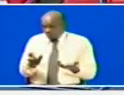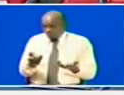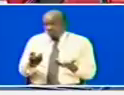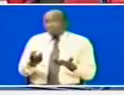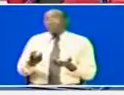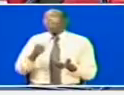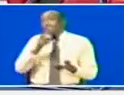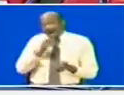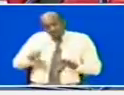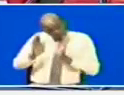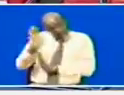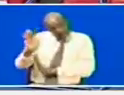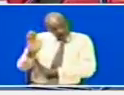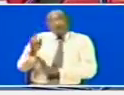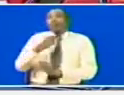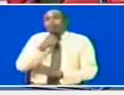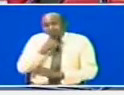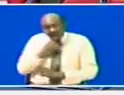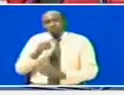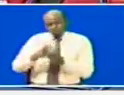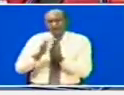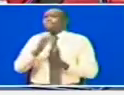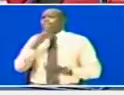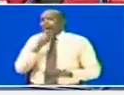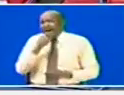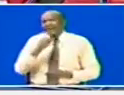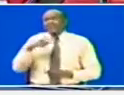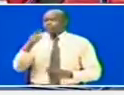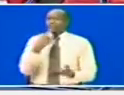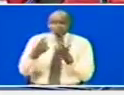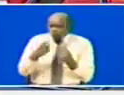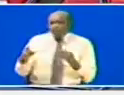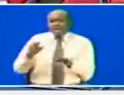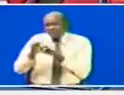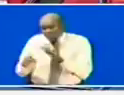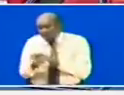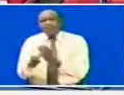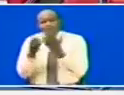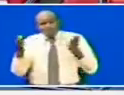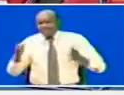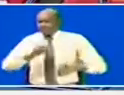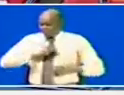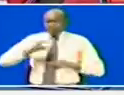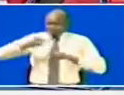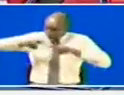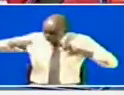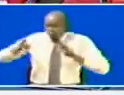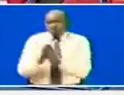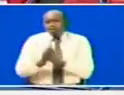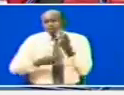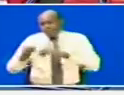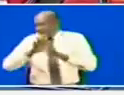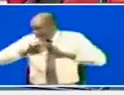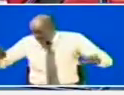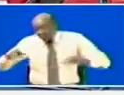wazungu. Mwanamume yeye anataka kusikika kwamba ni mwanamume, anataka yeye ndiye anatoa. Kama ni mali yeye ndiye kutafuta, kama ni kununua